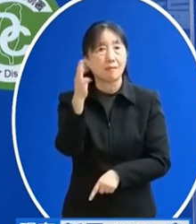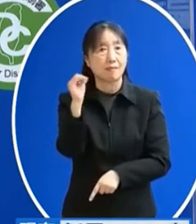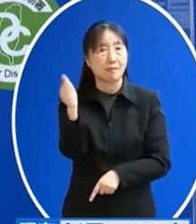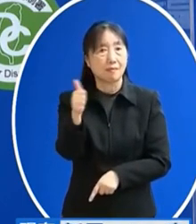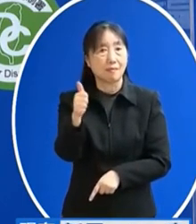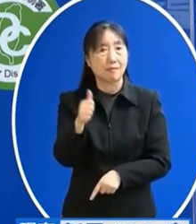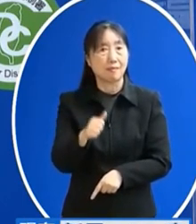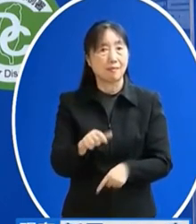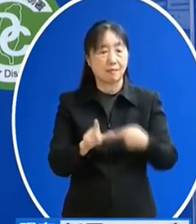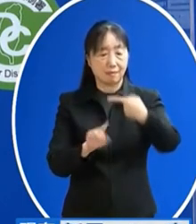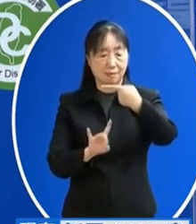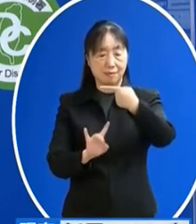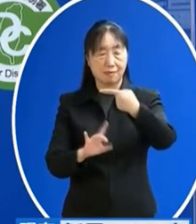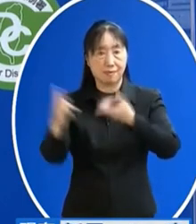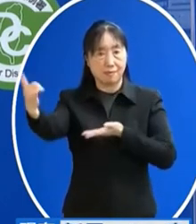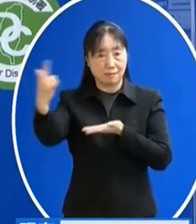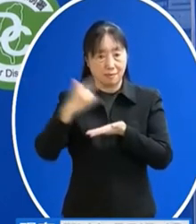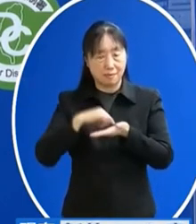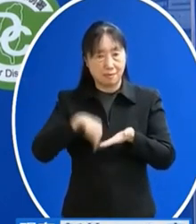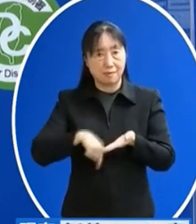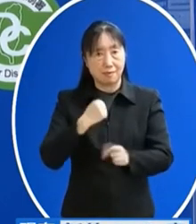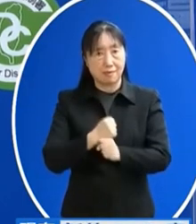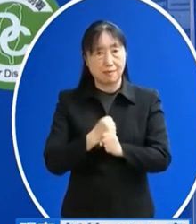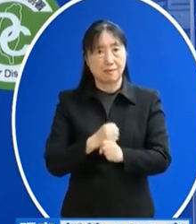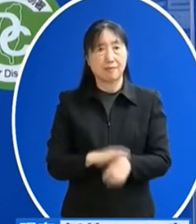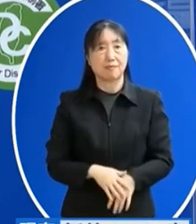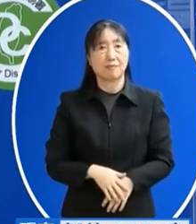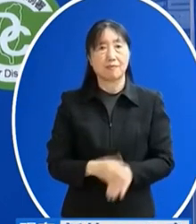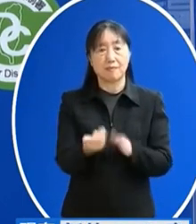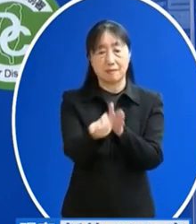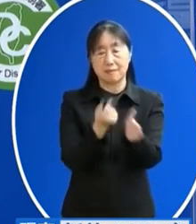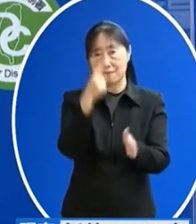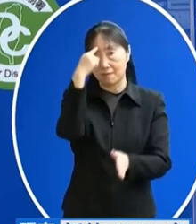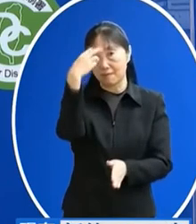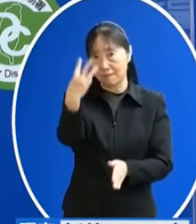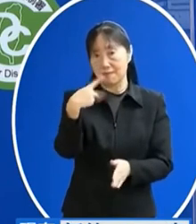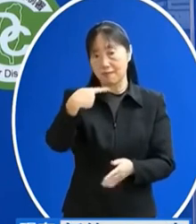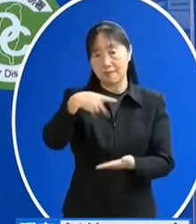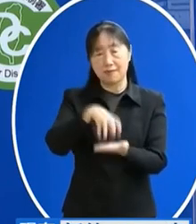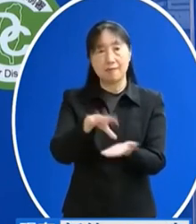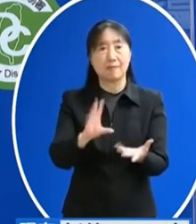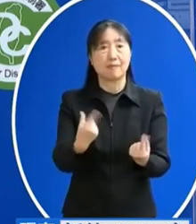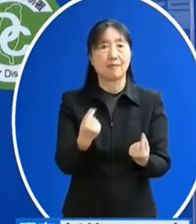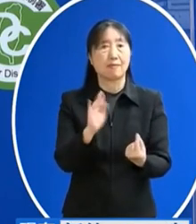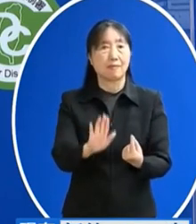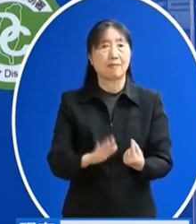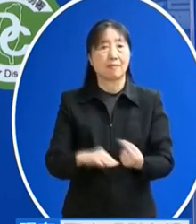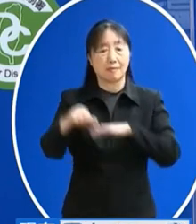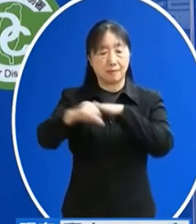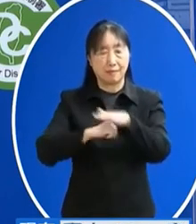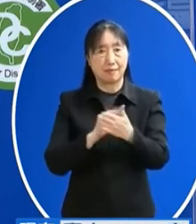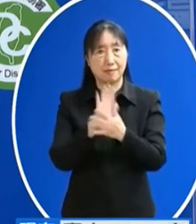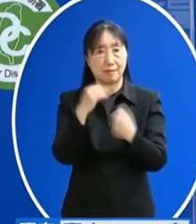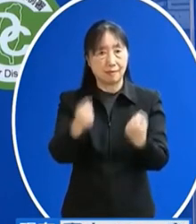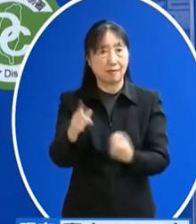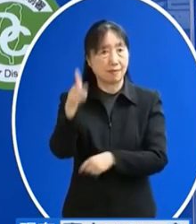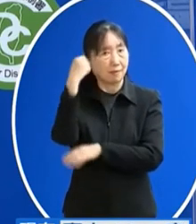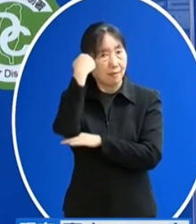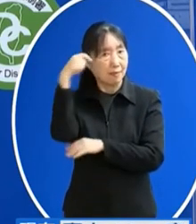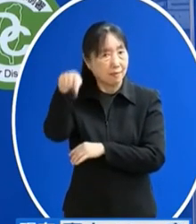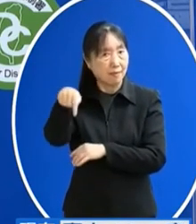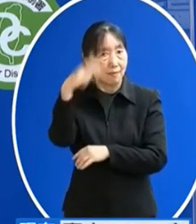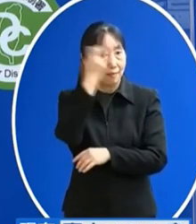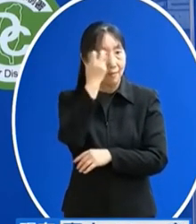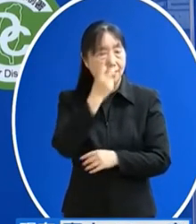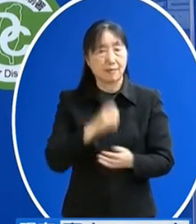那1月15日来台工作，那但有搭机前3日的检阴性报告，那入境在防疫旅馆检疫